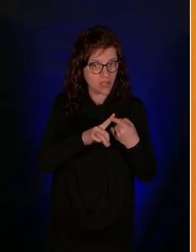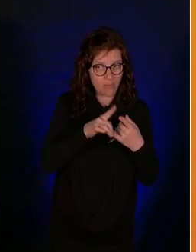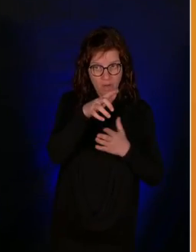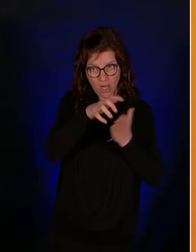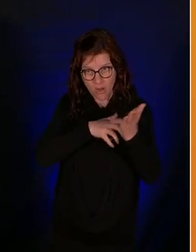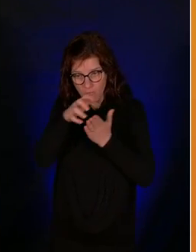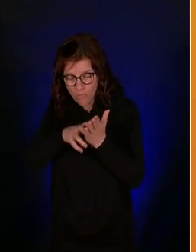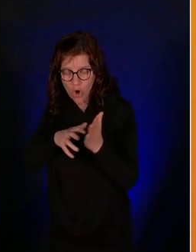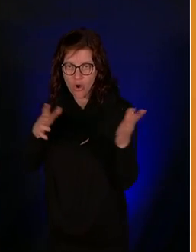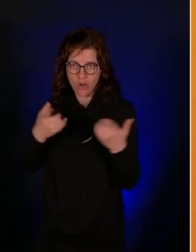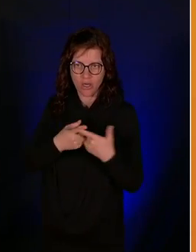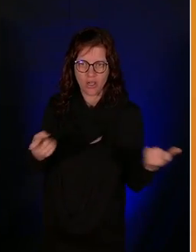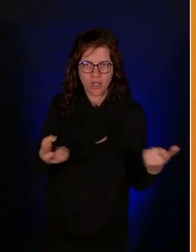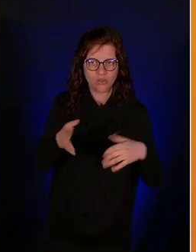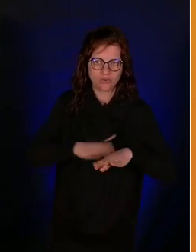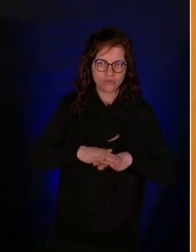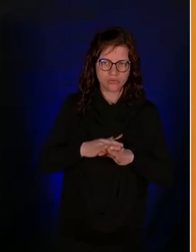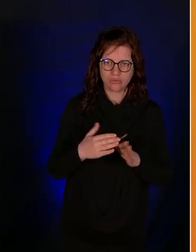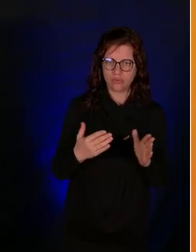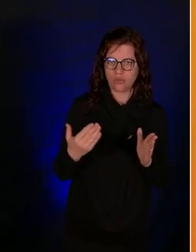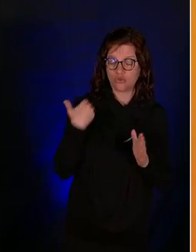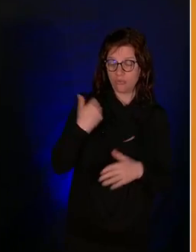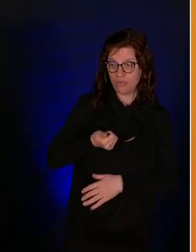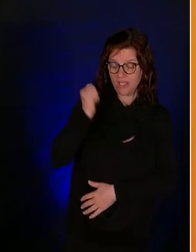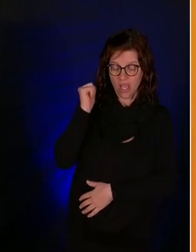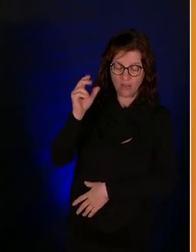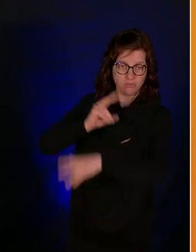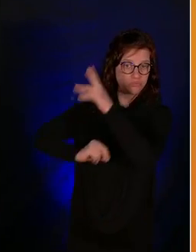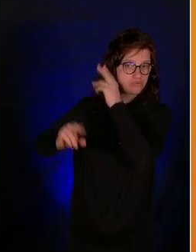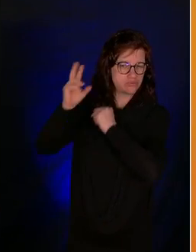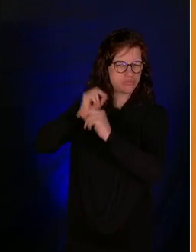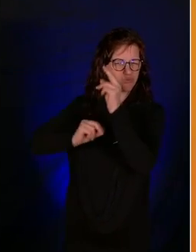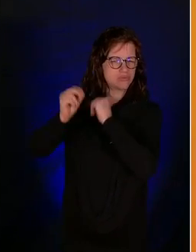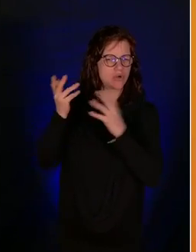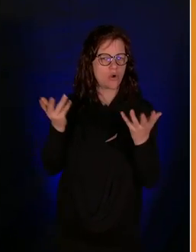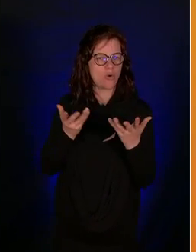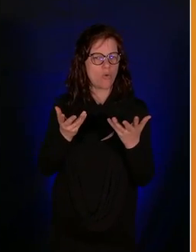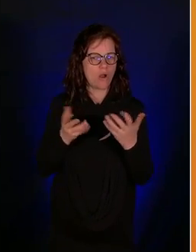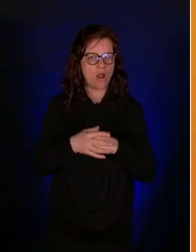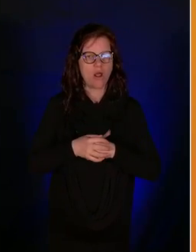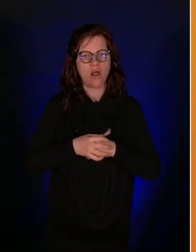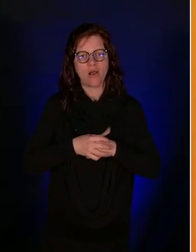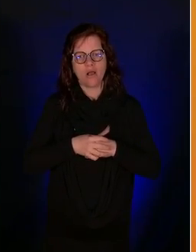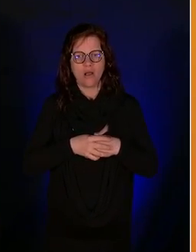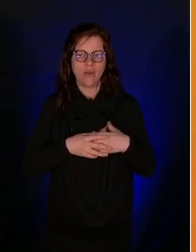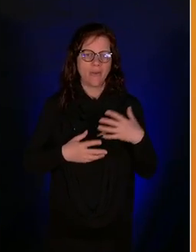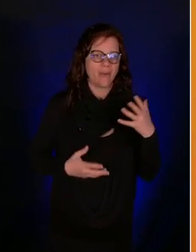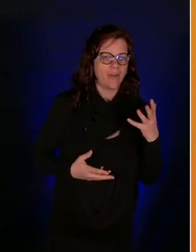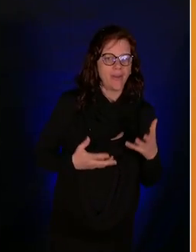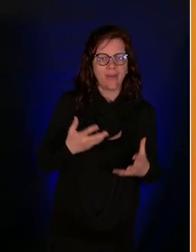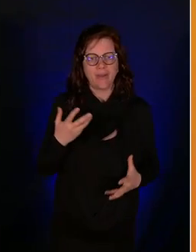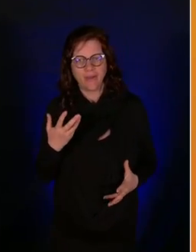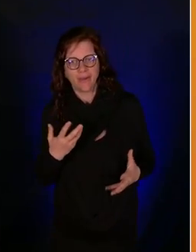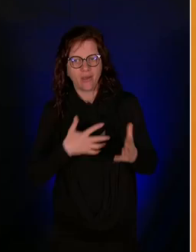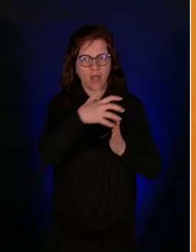faire. Et j'entends depuis hier, effectivement, qu'on ne peut pas éventuellement